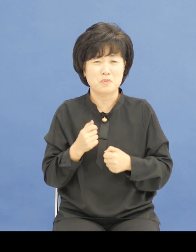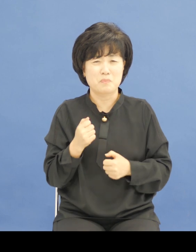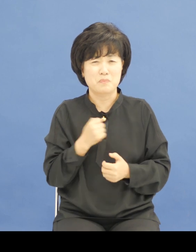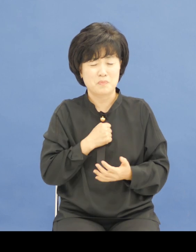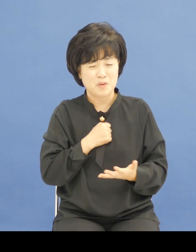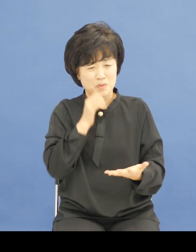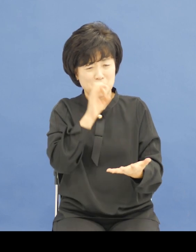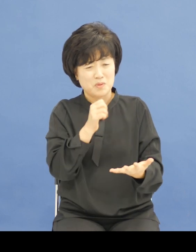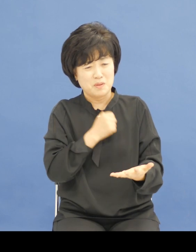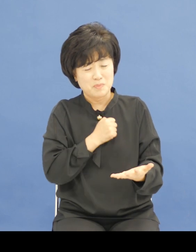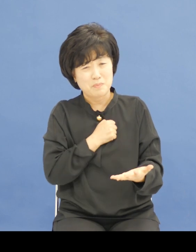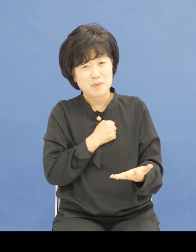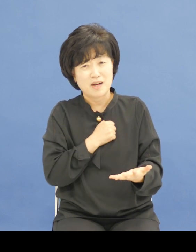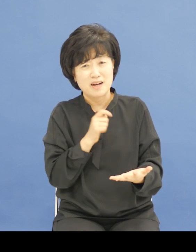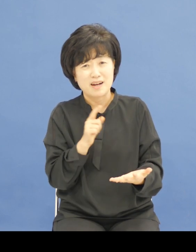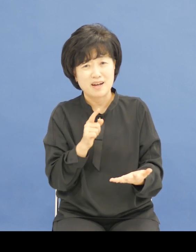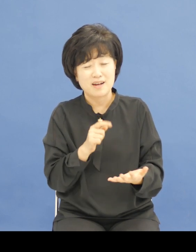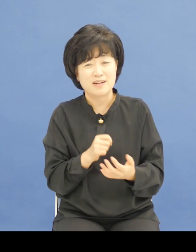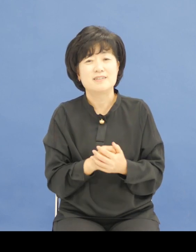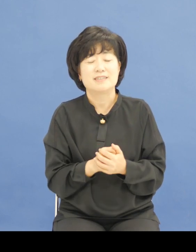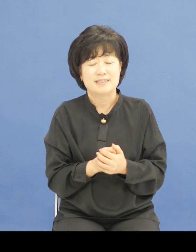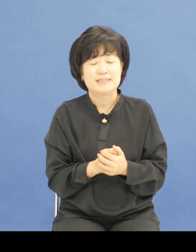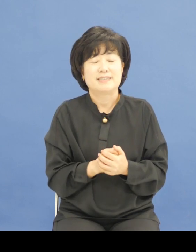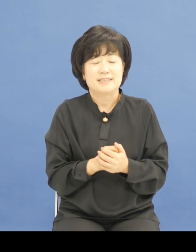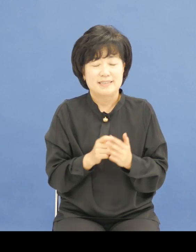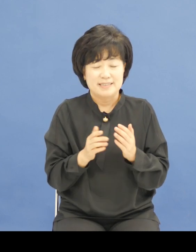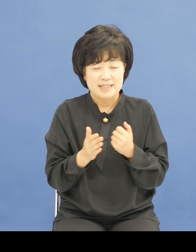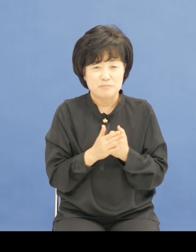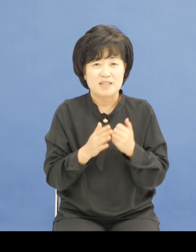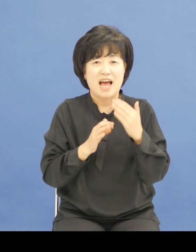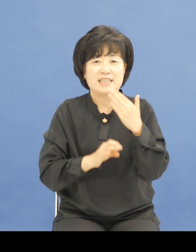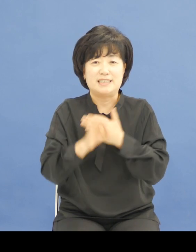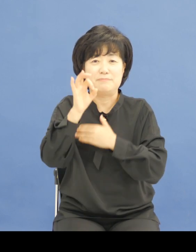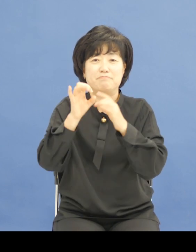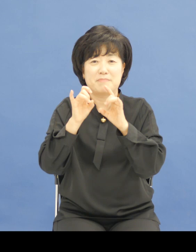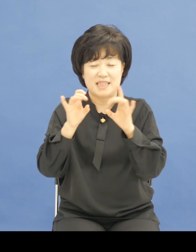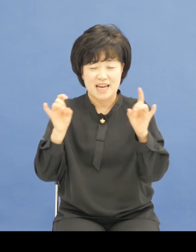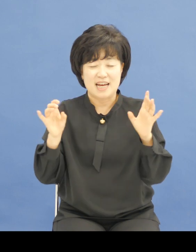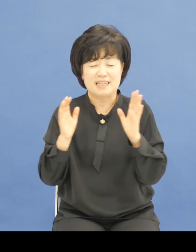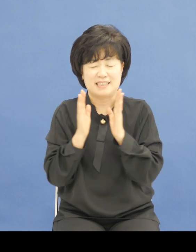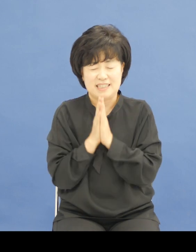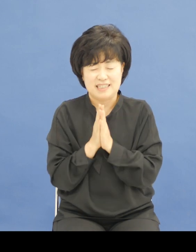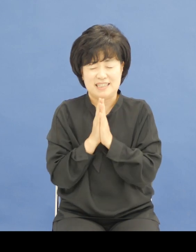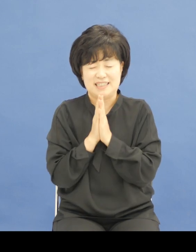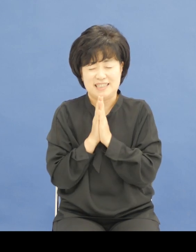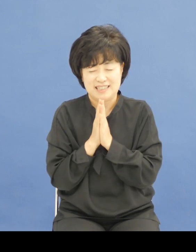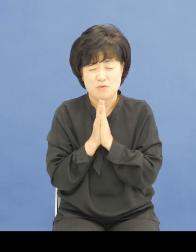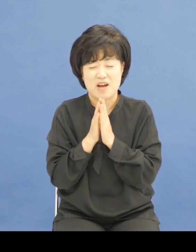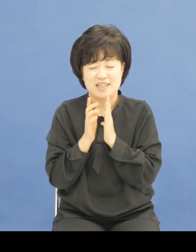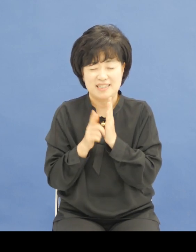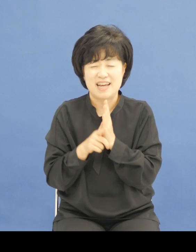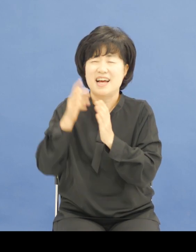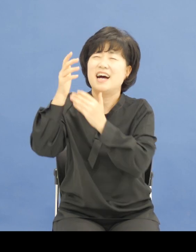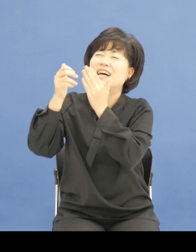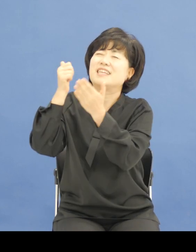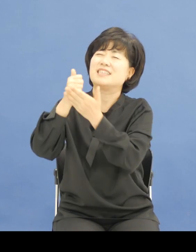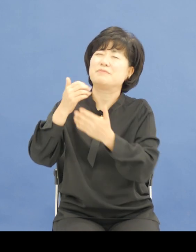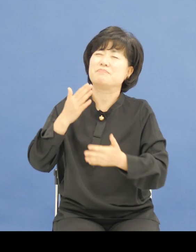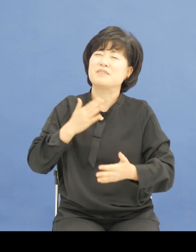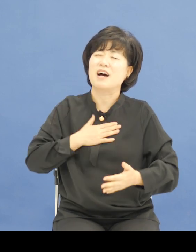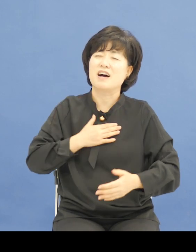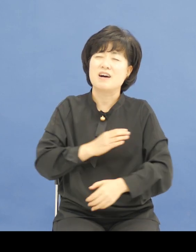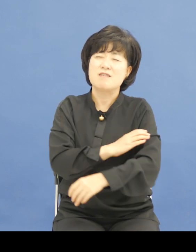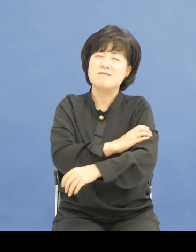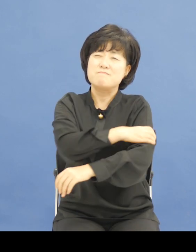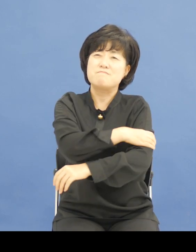같아요. 그러니까 이제 아침마다 기도 중에 이제 네. 그날 오늘 사역하러 가는 날이면은 하나님 나 갑질하지